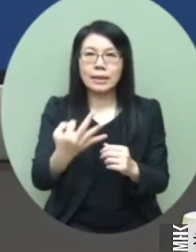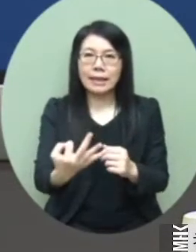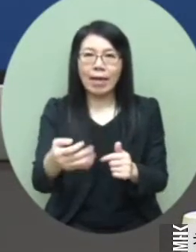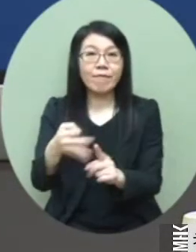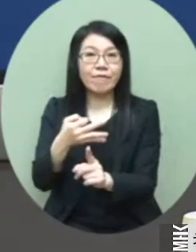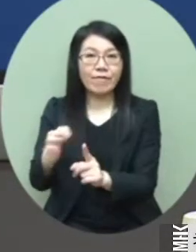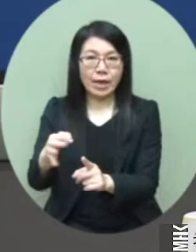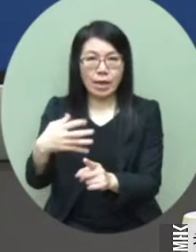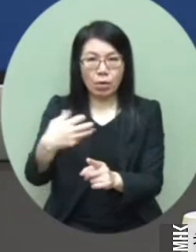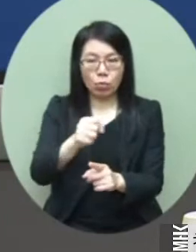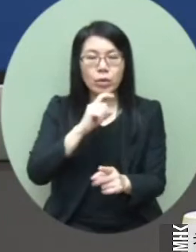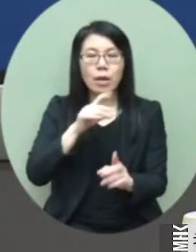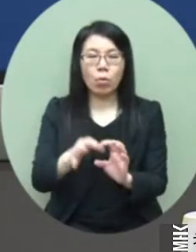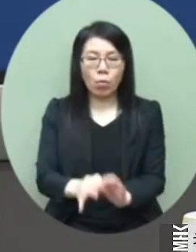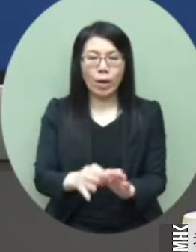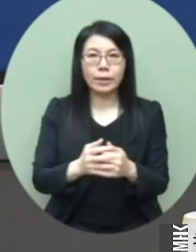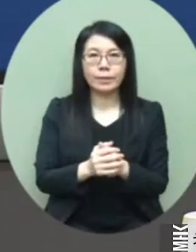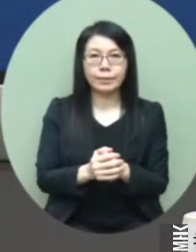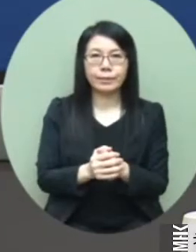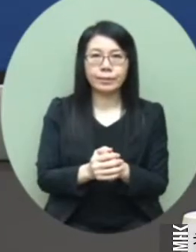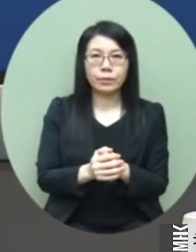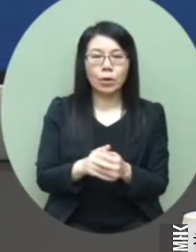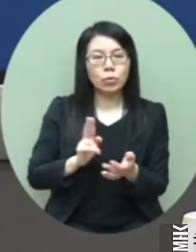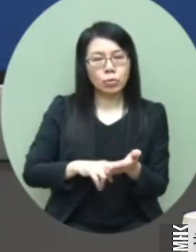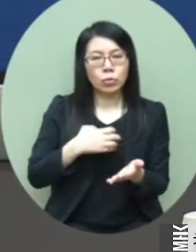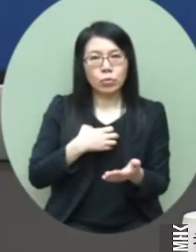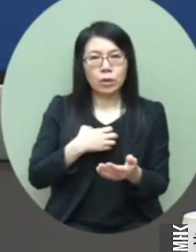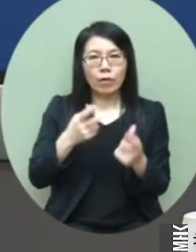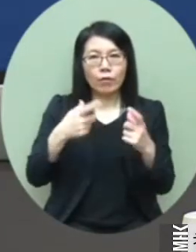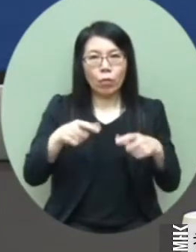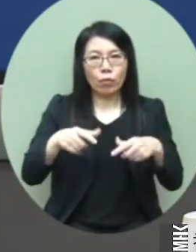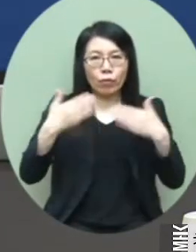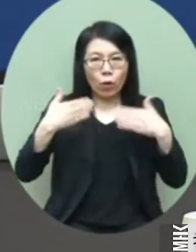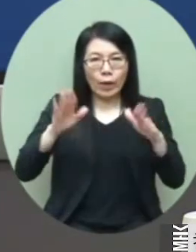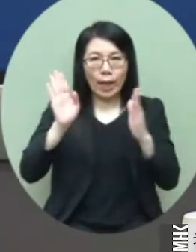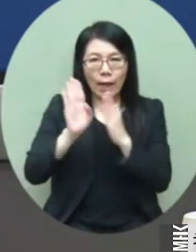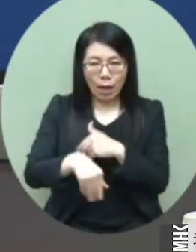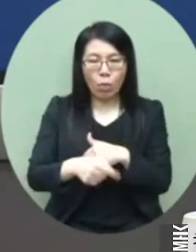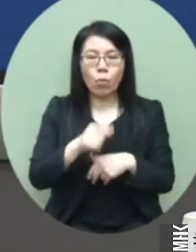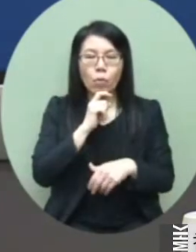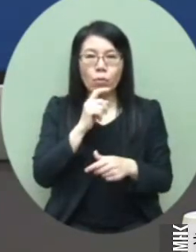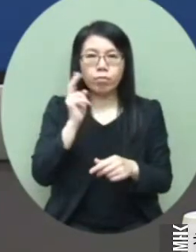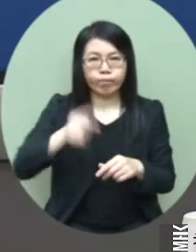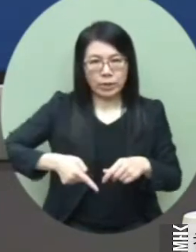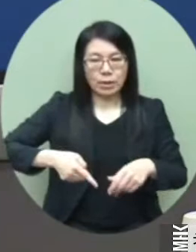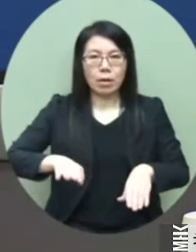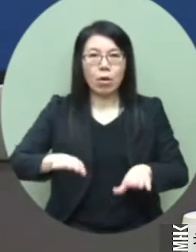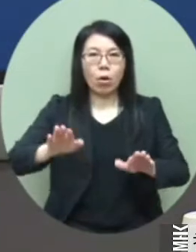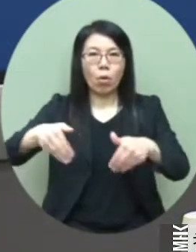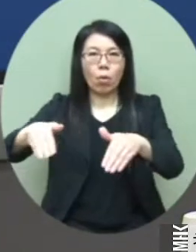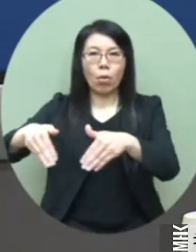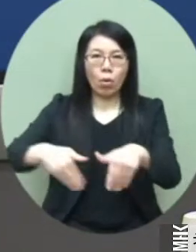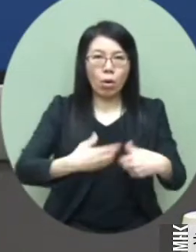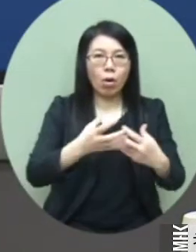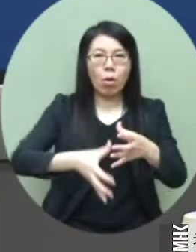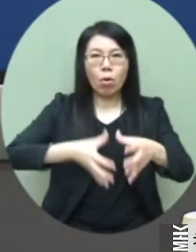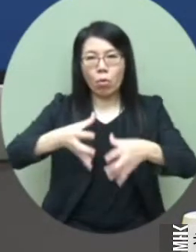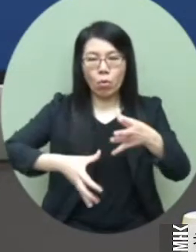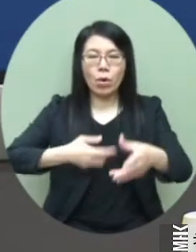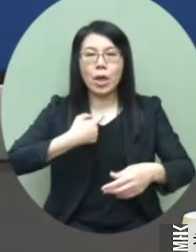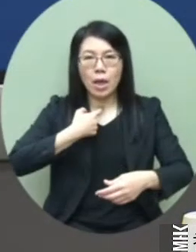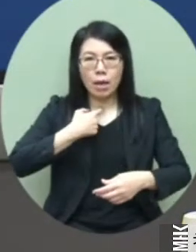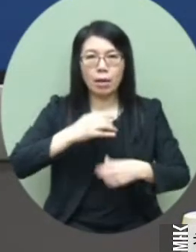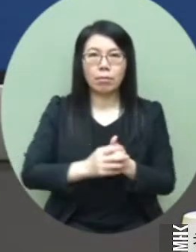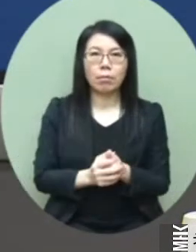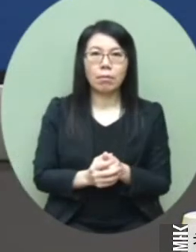官守嘅成員嚇。相信喺復活節假期之後呢，會馬上召開會議嚟